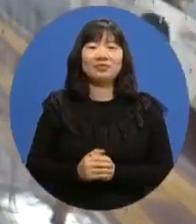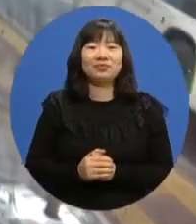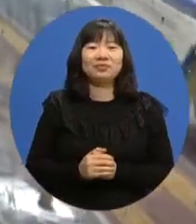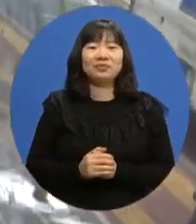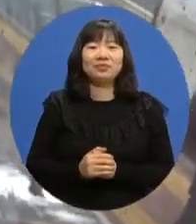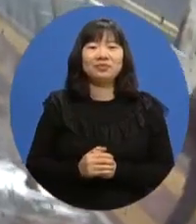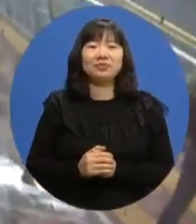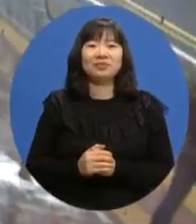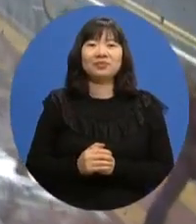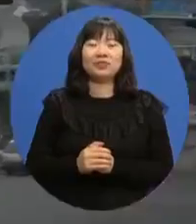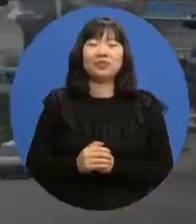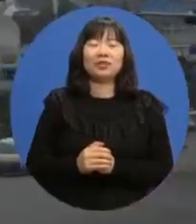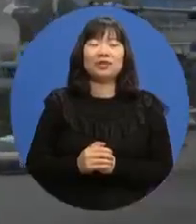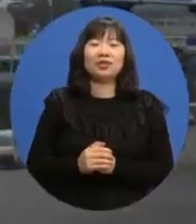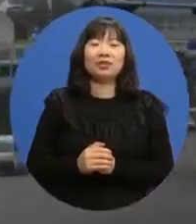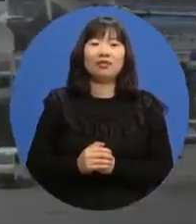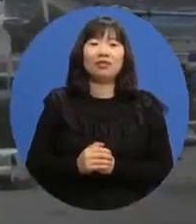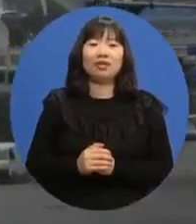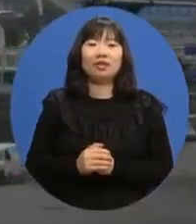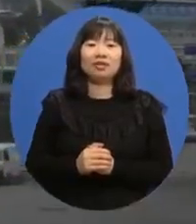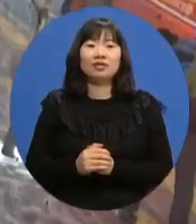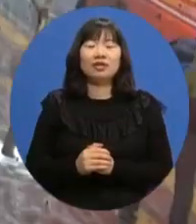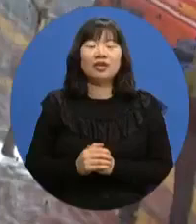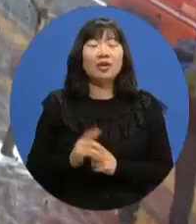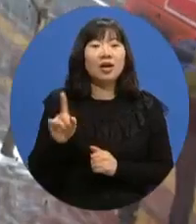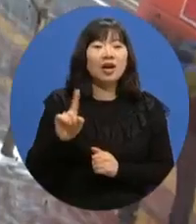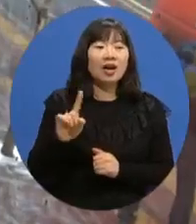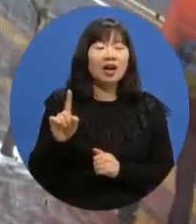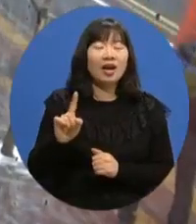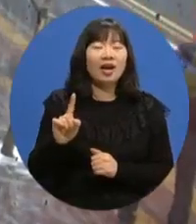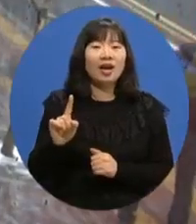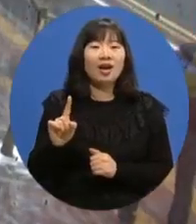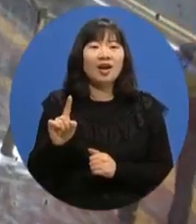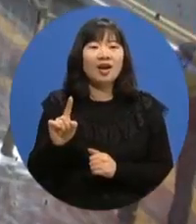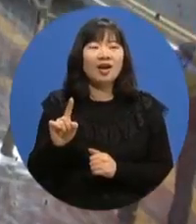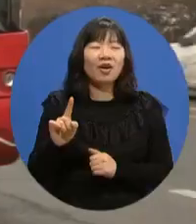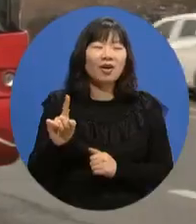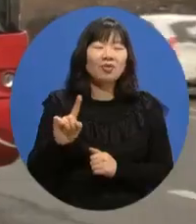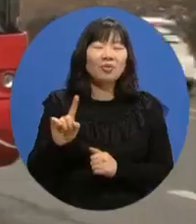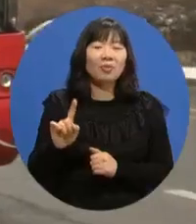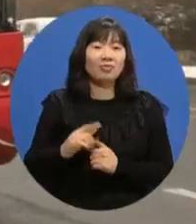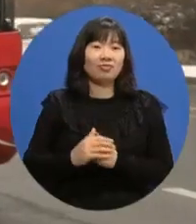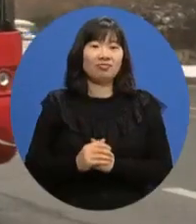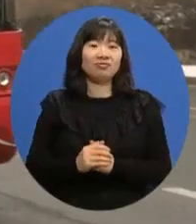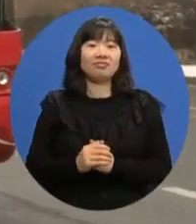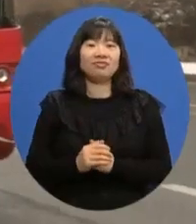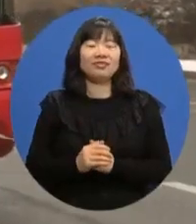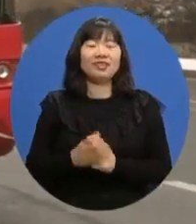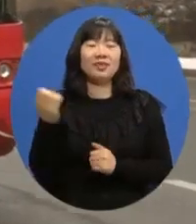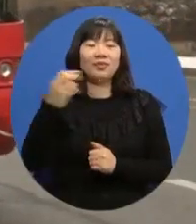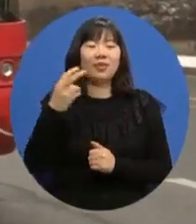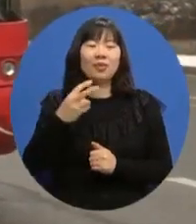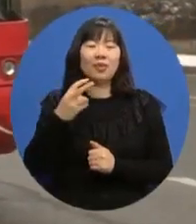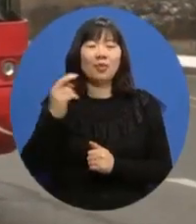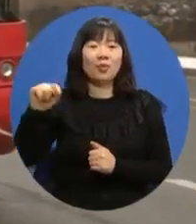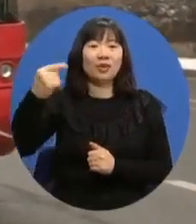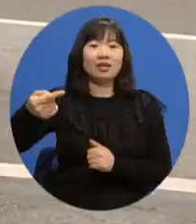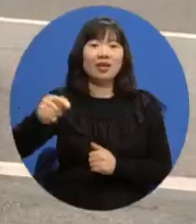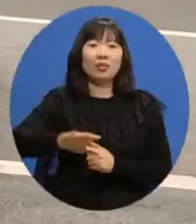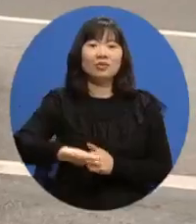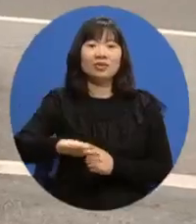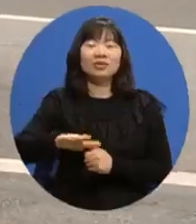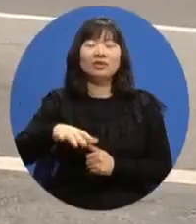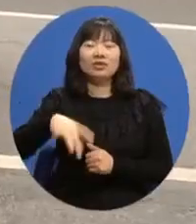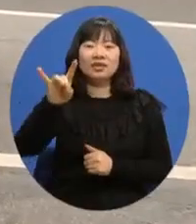걱정하지 마세요. 왜요? 불달라요. 아, 다시 광고 불달라요. 그리고 곧이어 오늘의